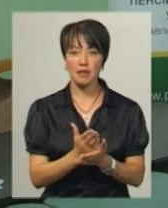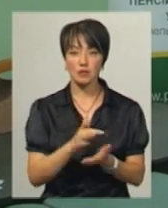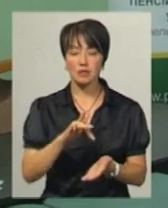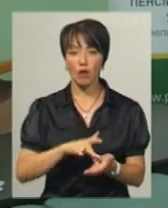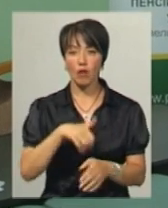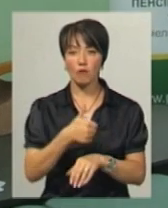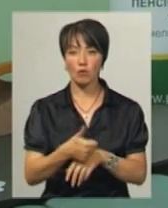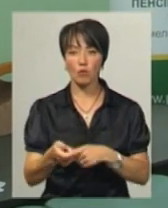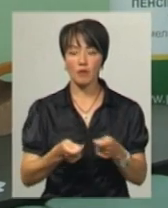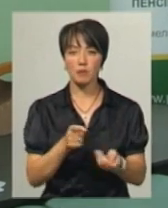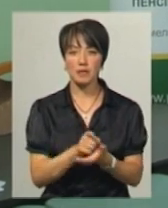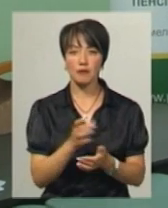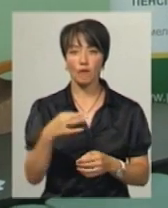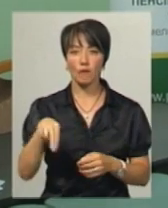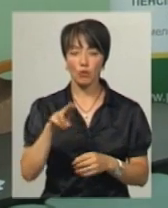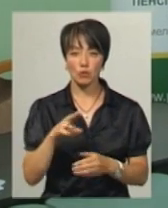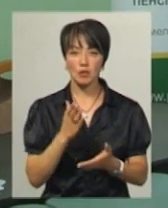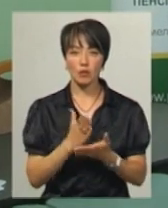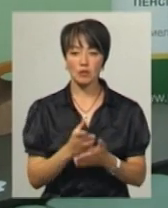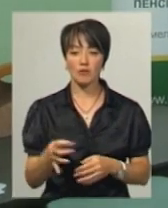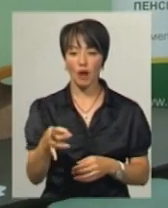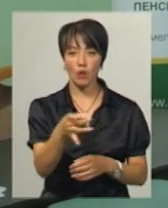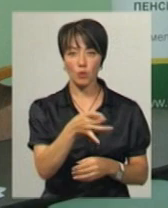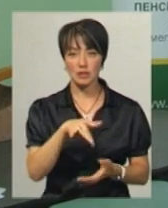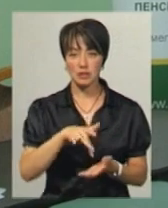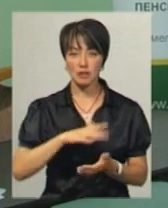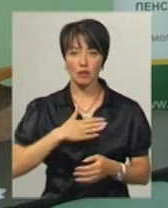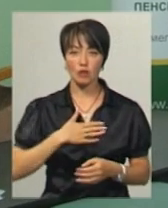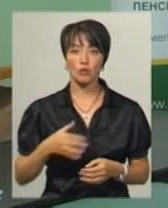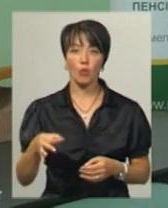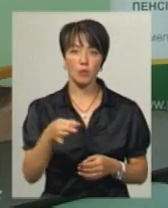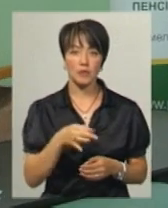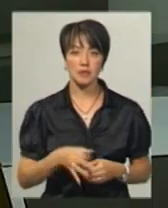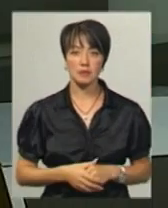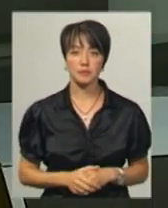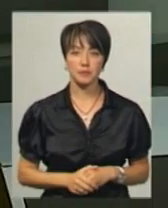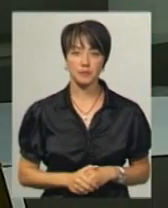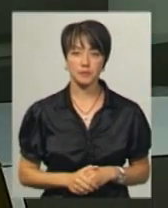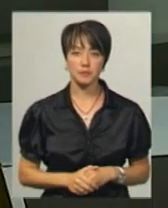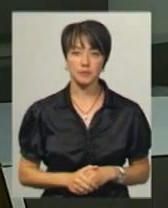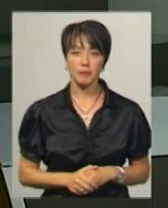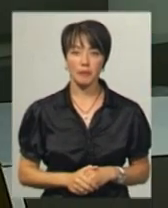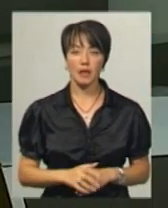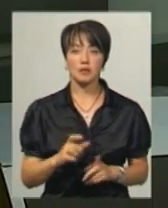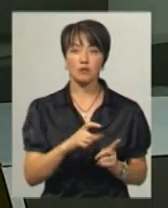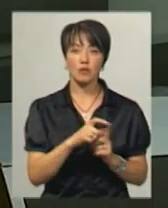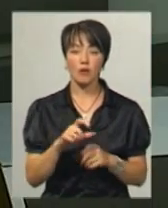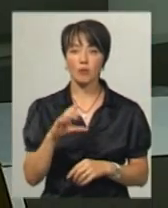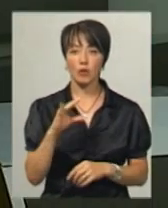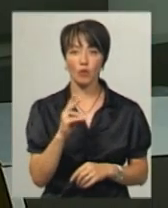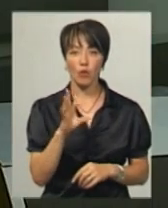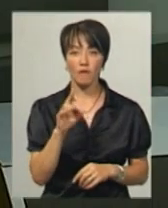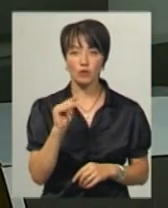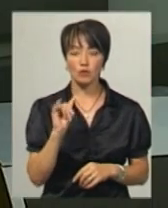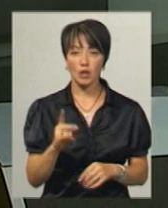центрі головного управління пенсійного фонду, який знаходиться в районних центрах нашої області. За словами Юлії Ковальчук,